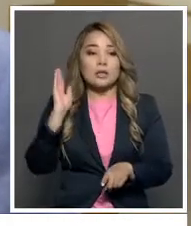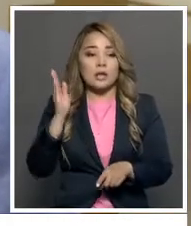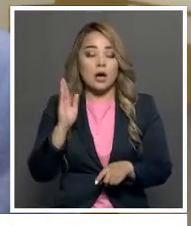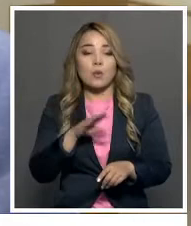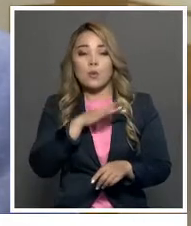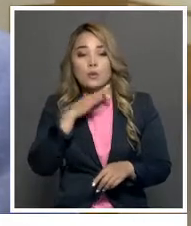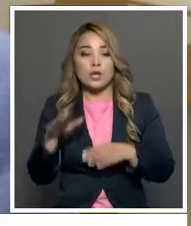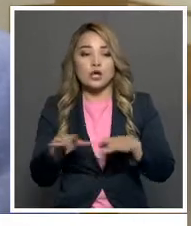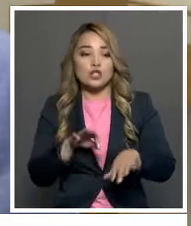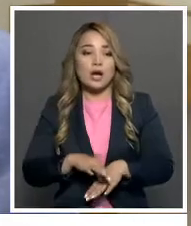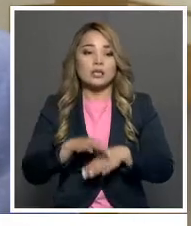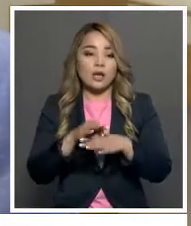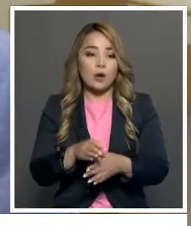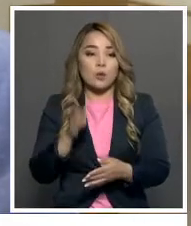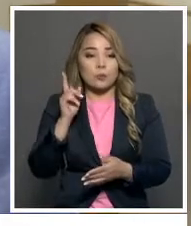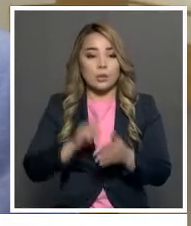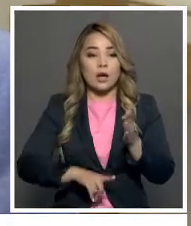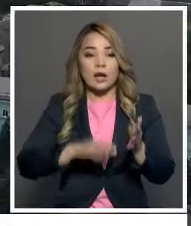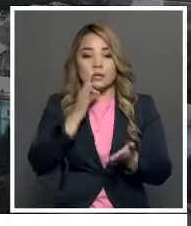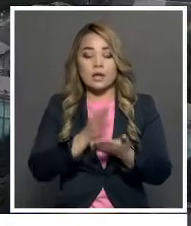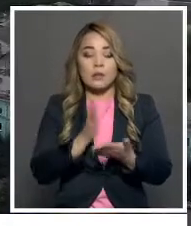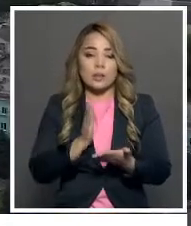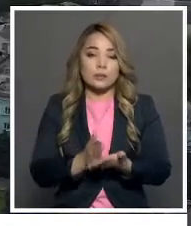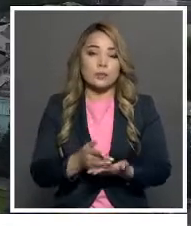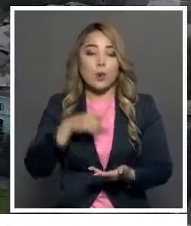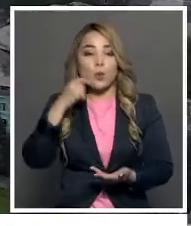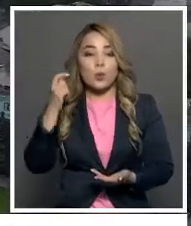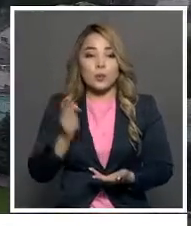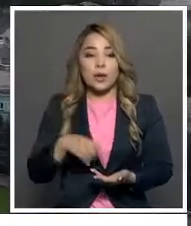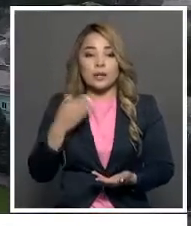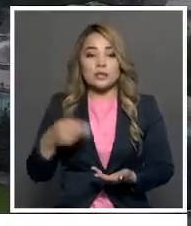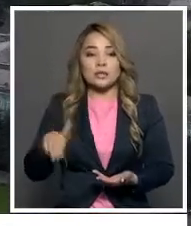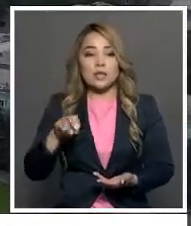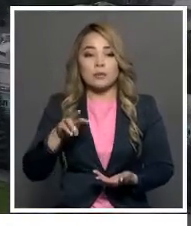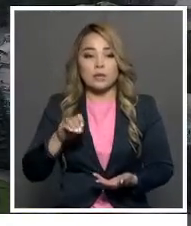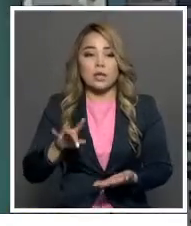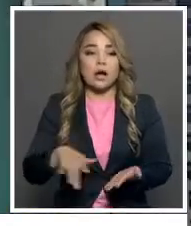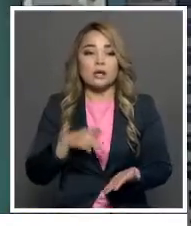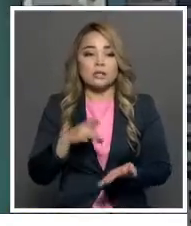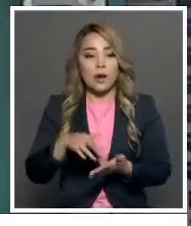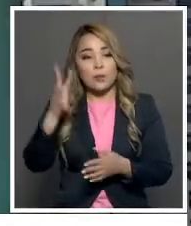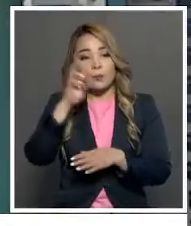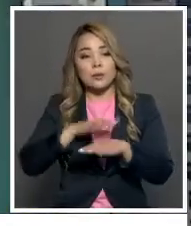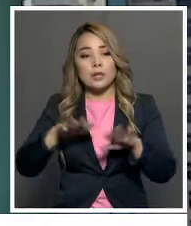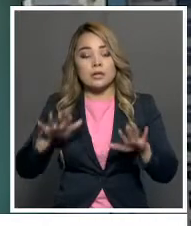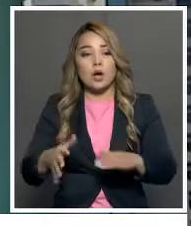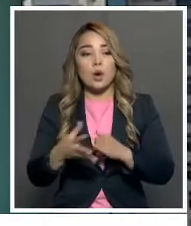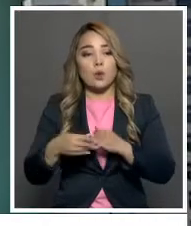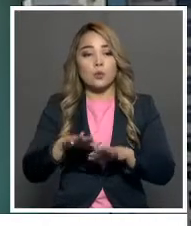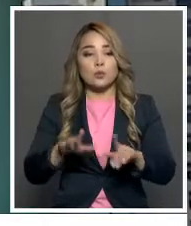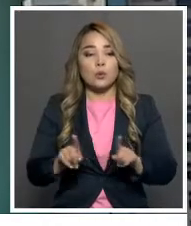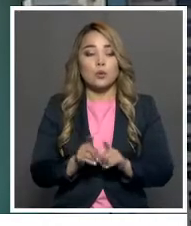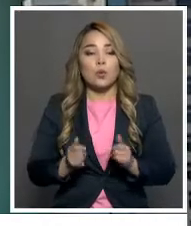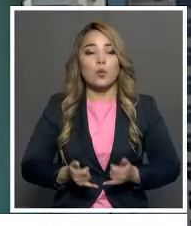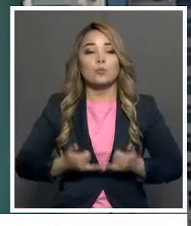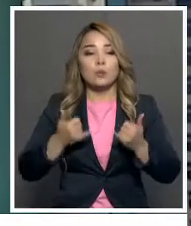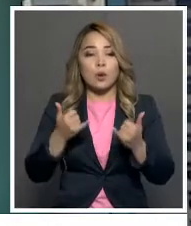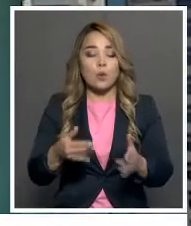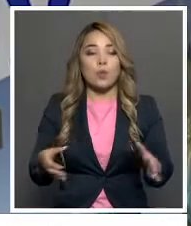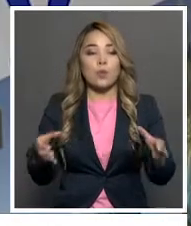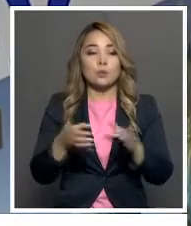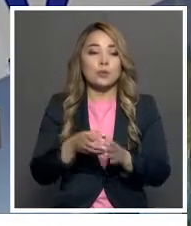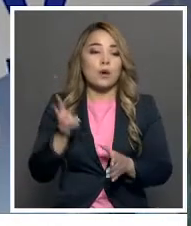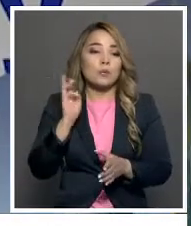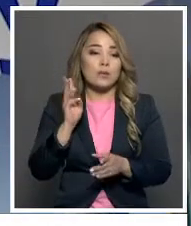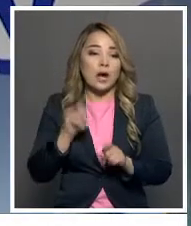істер шаралар болады деп ойлаймыз. Украинаның Днепр қаласында мемлекетіміздің осы аймақтағы құрметті консулдығы салтанатты